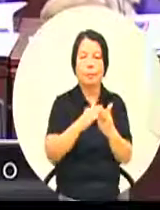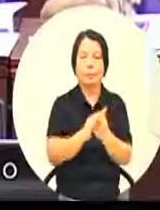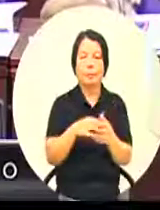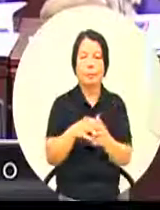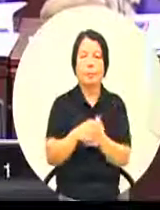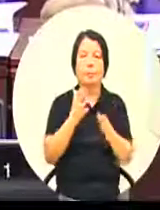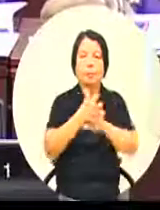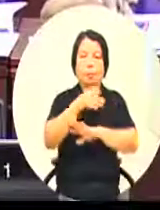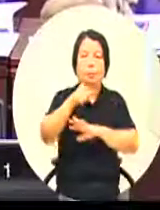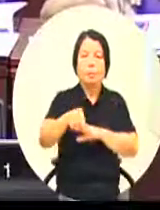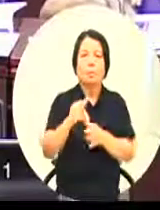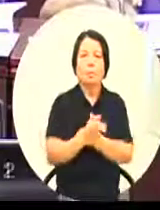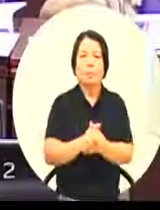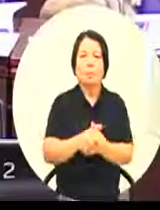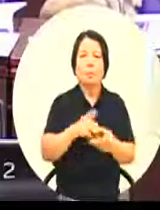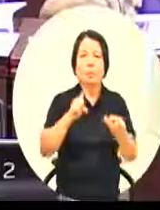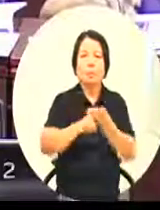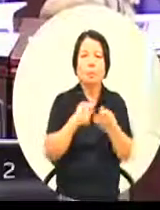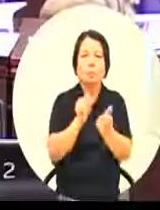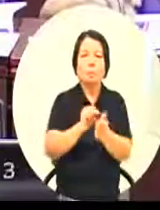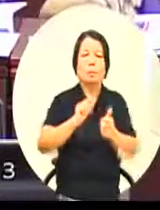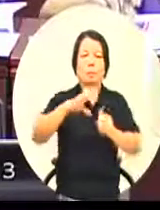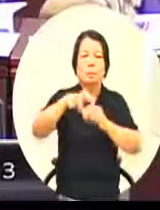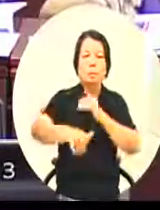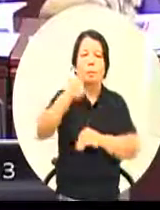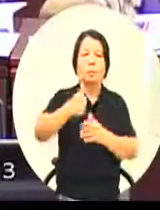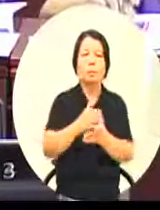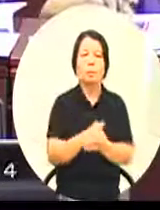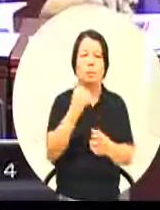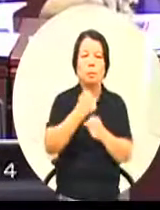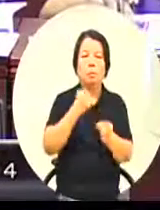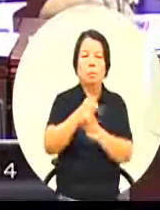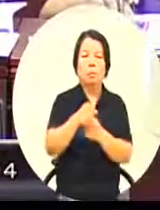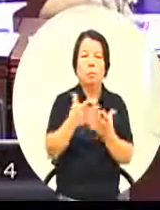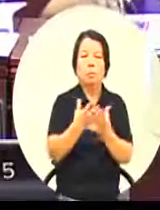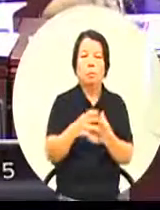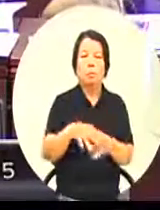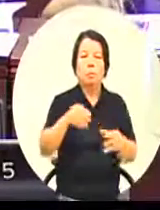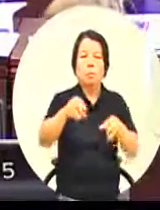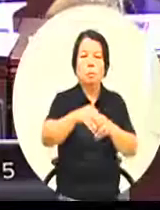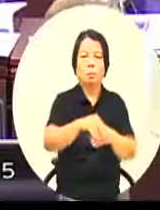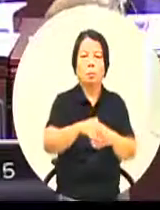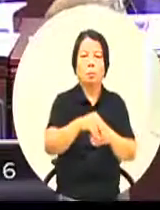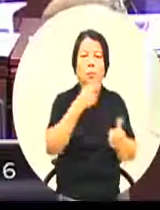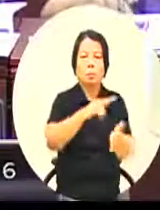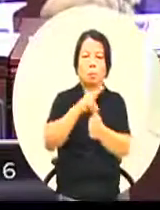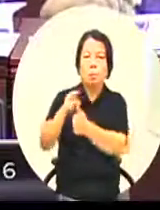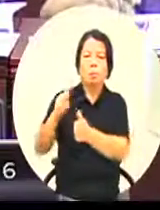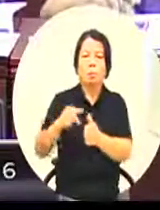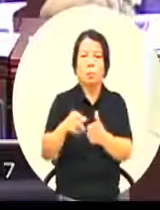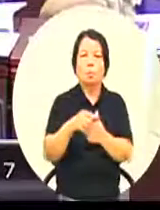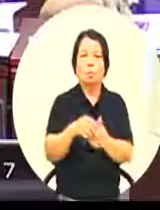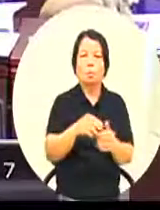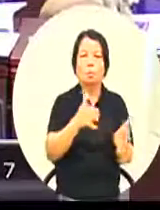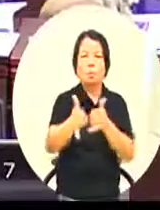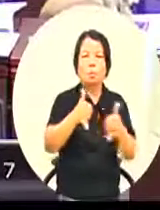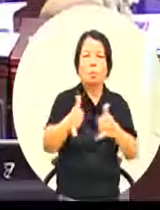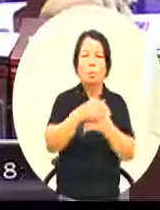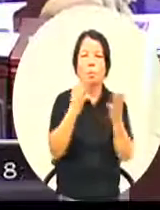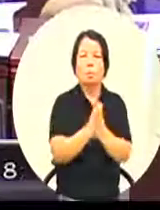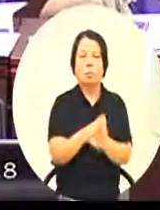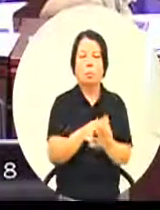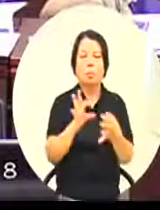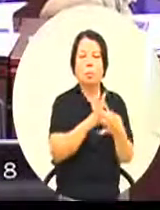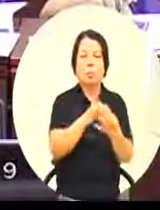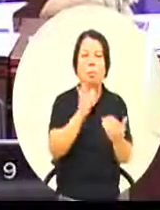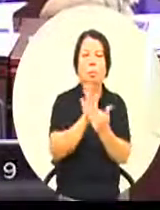后呢，其实由我们王副局长在负责，当时都做那个调度、哦、以后我们就变有一个分区联防的概念，每一个